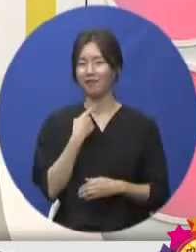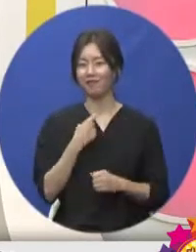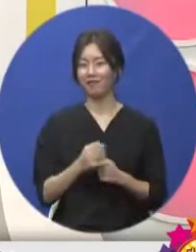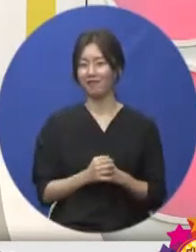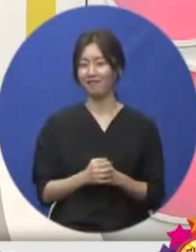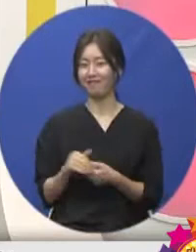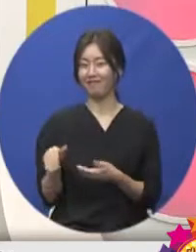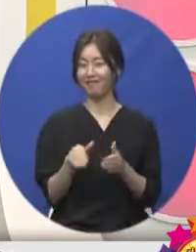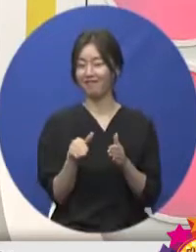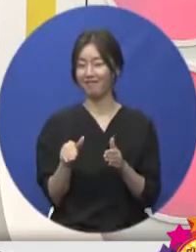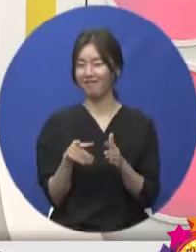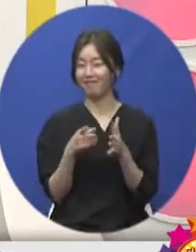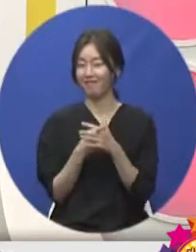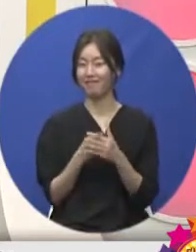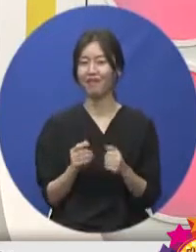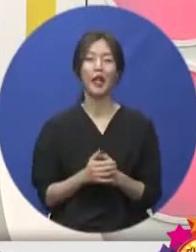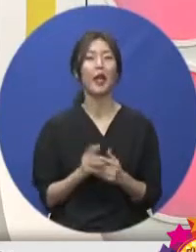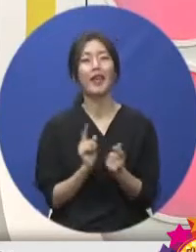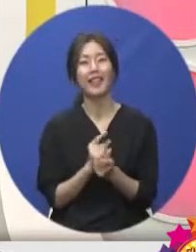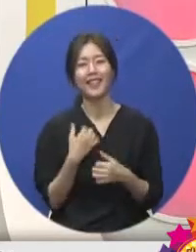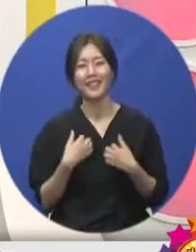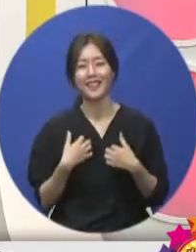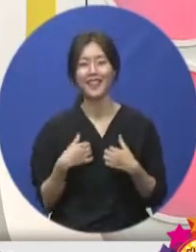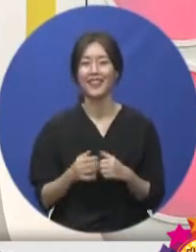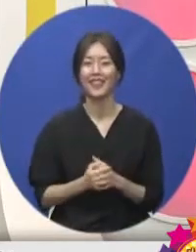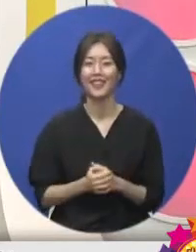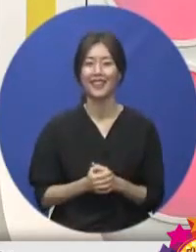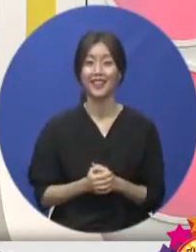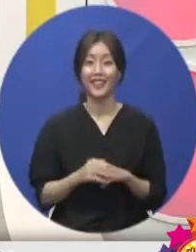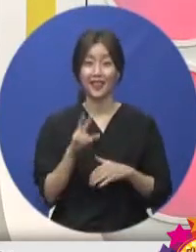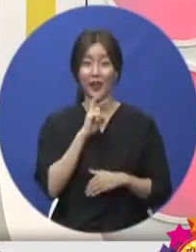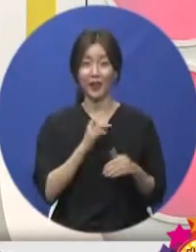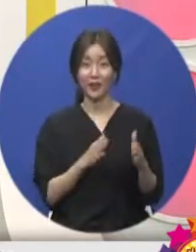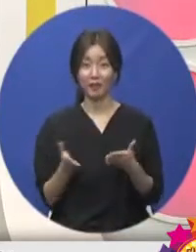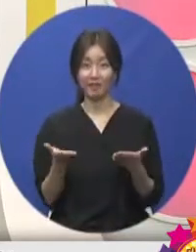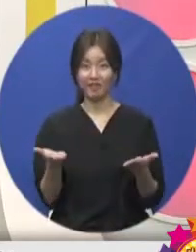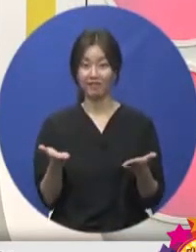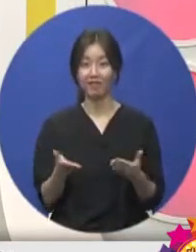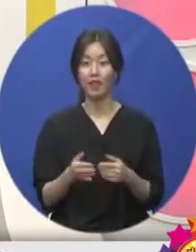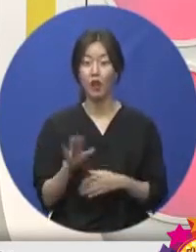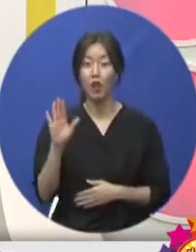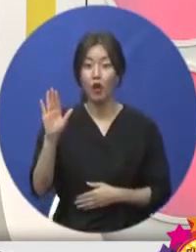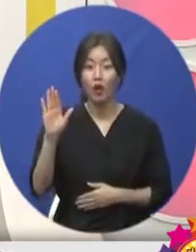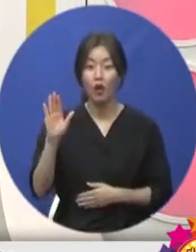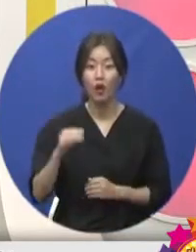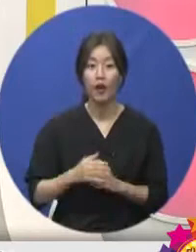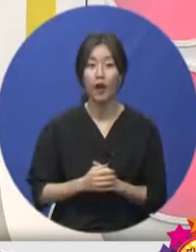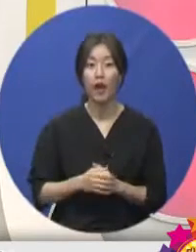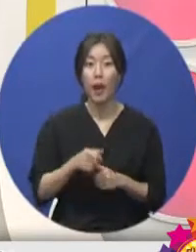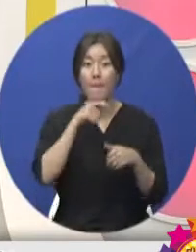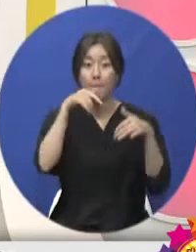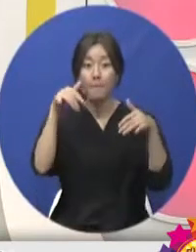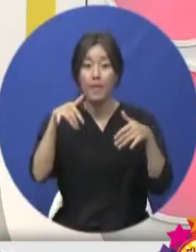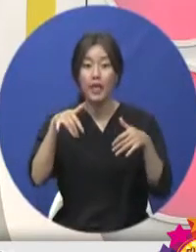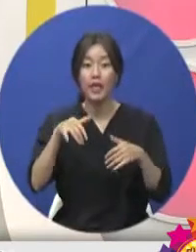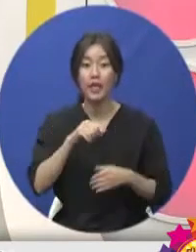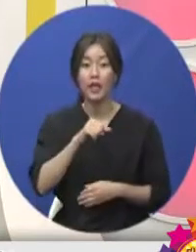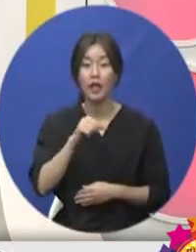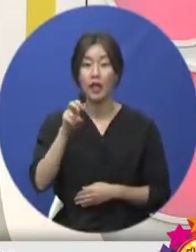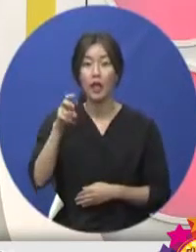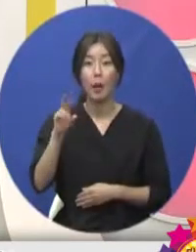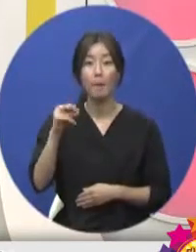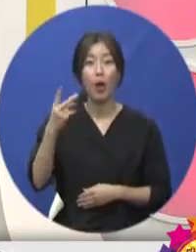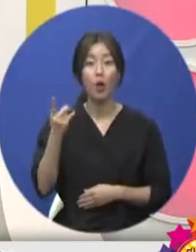잘 알죠? 예, 반갑습니다. 예, 반갑습니다. 자, 오늘 이제 노래 드릴게요. 예, 예. 잠깐만요. 네. 아버님, 비 내리는 네. 명동거리